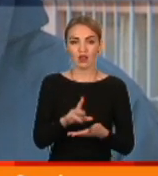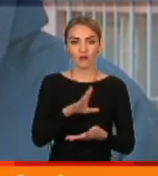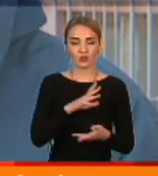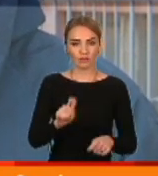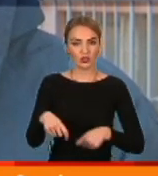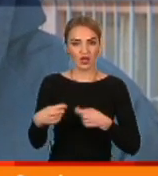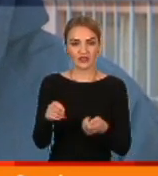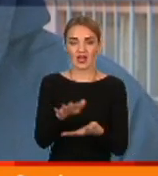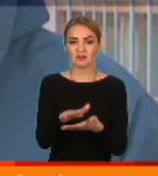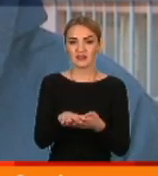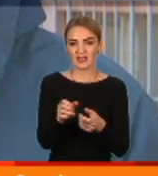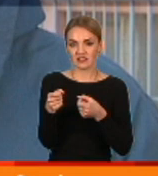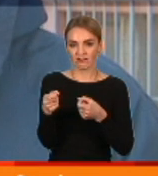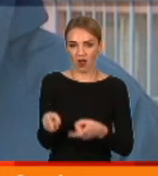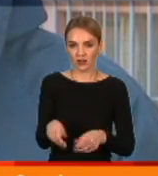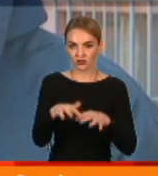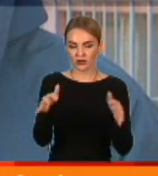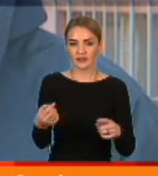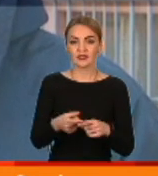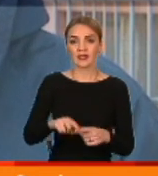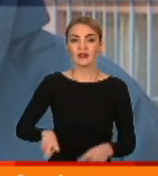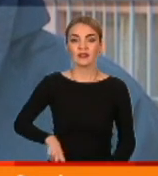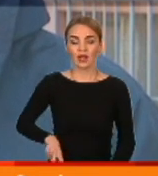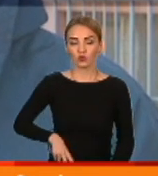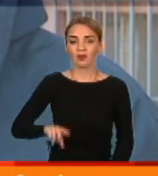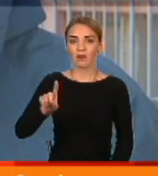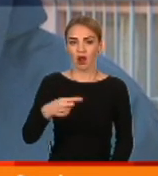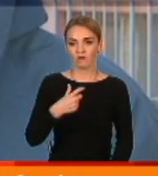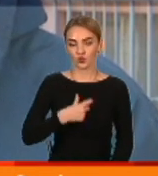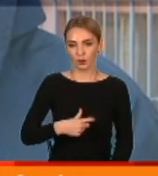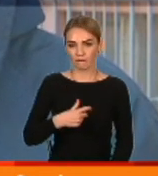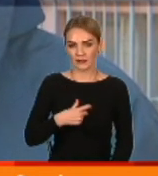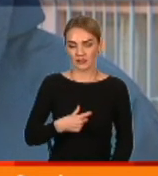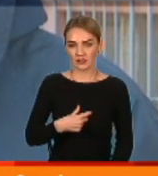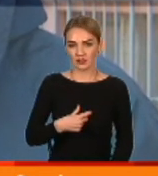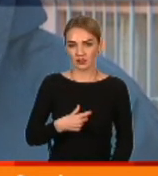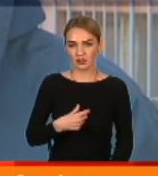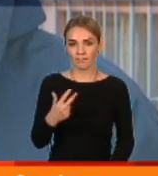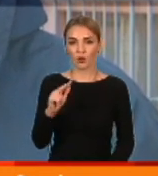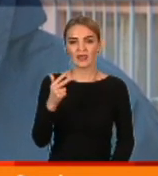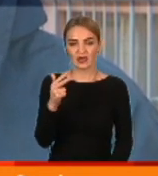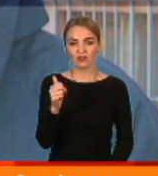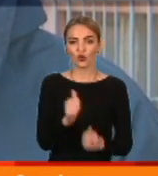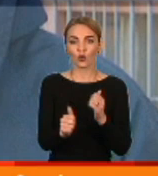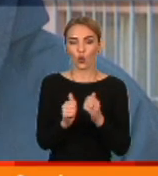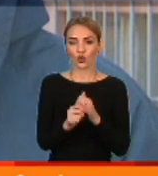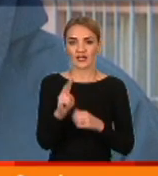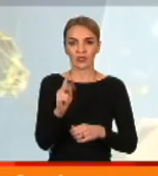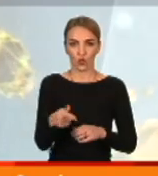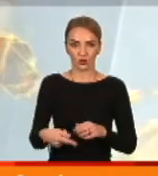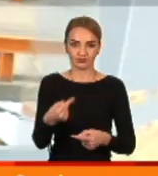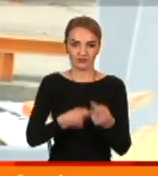на сміттєзвалище, цей директор вимагав також собі по 3 гривні за кожне кіло